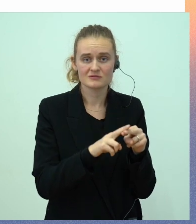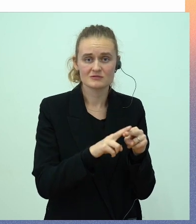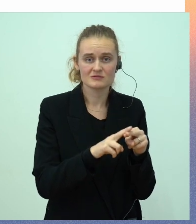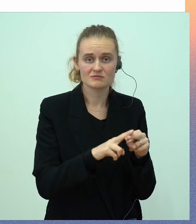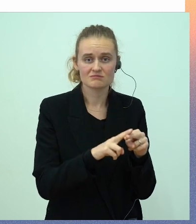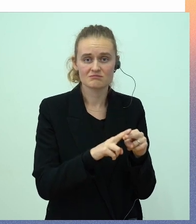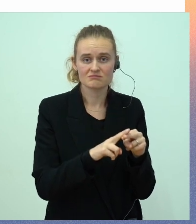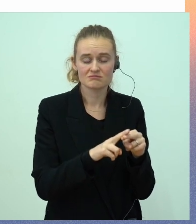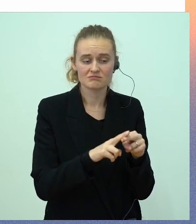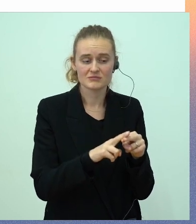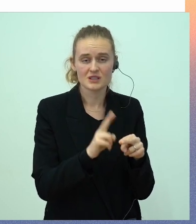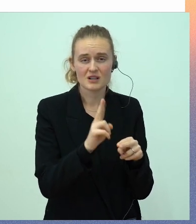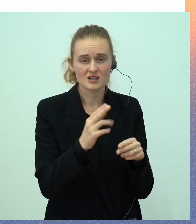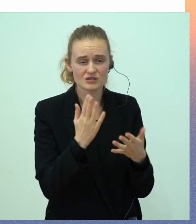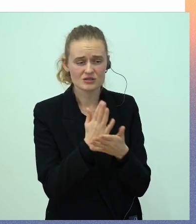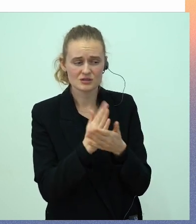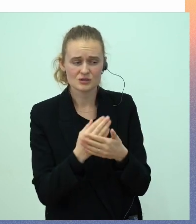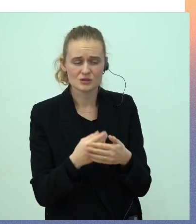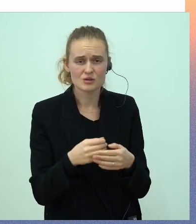kraštutinių dešiniųjų.